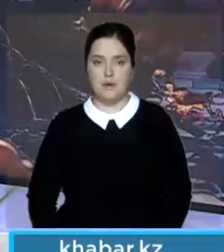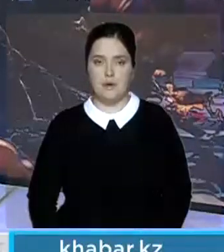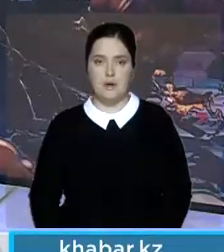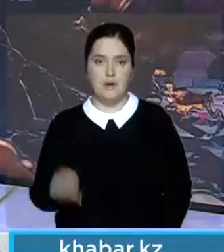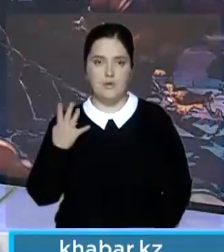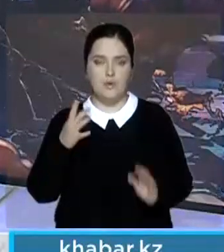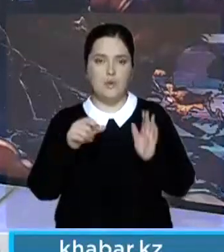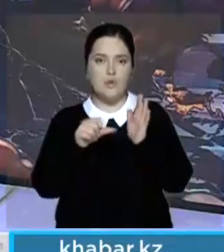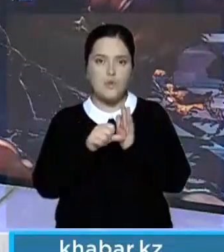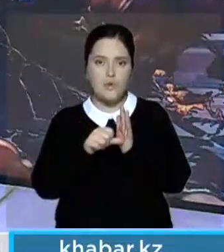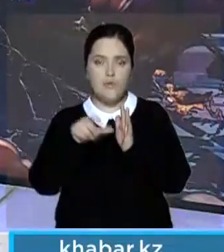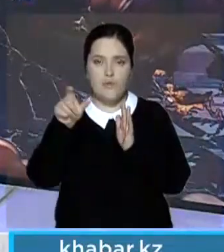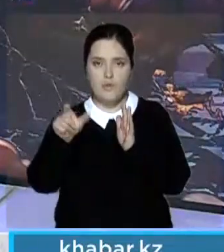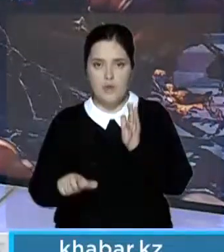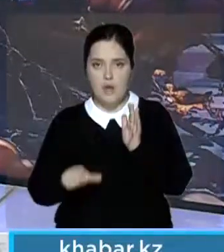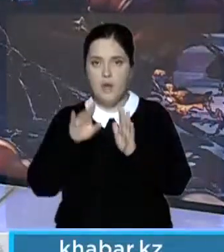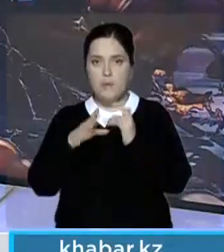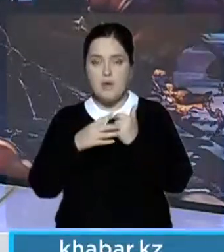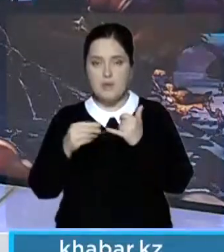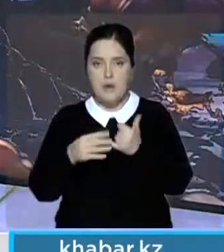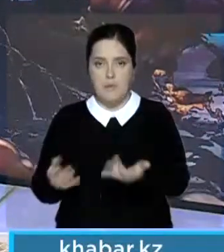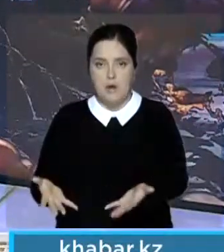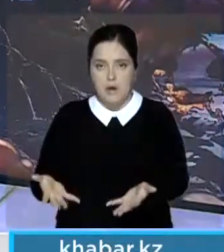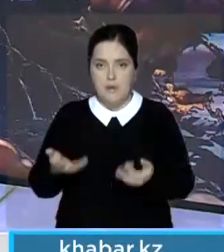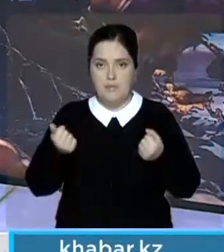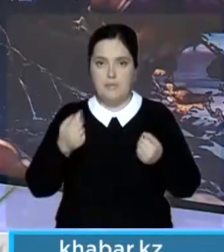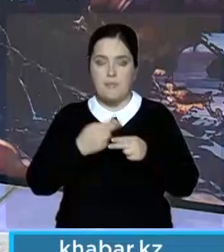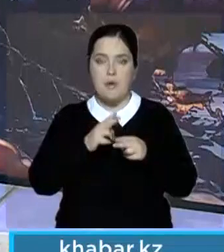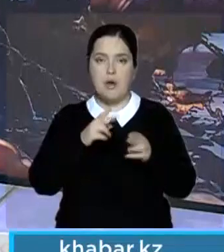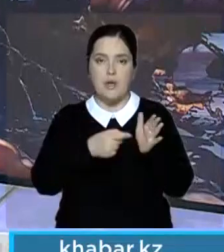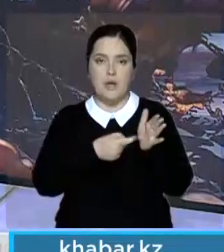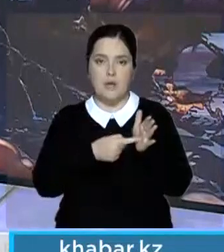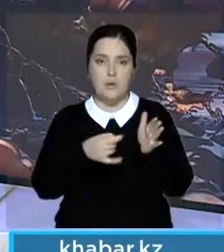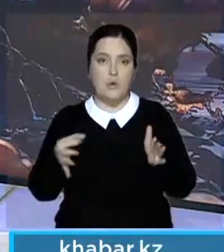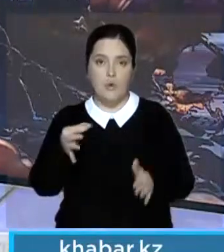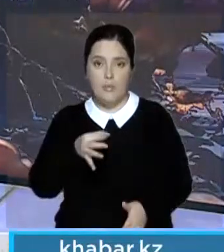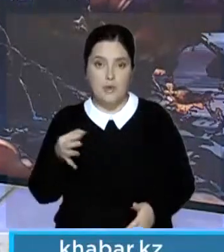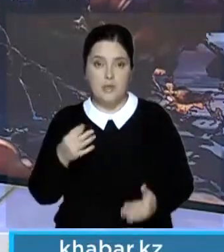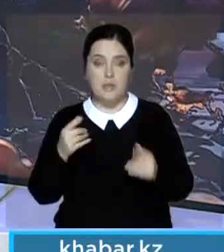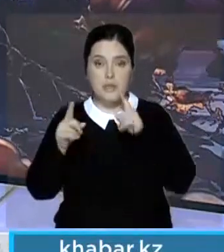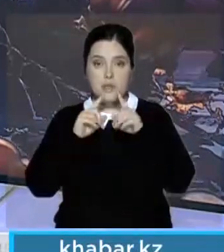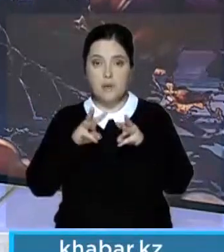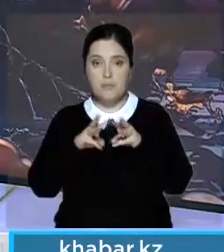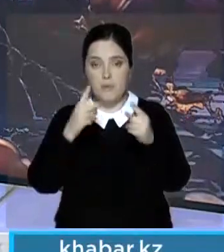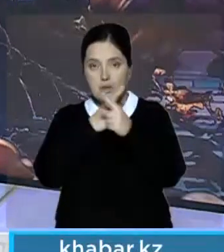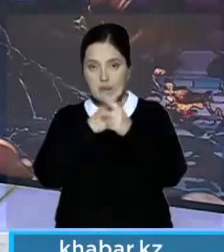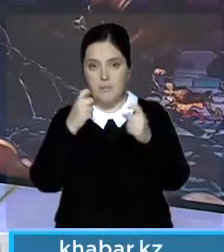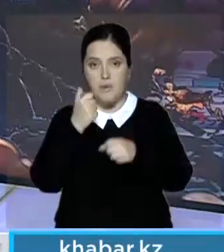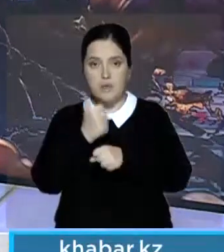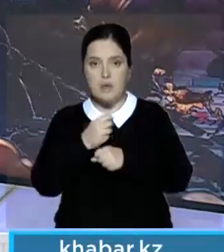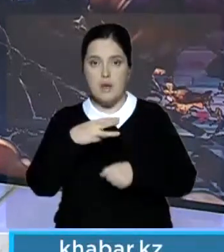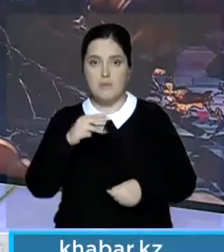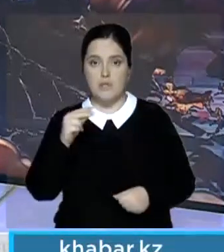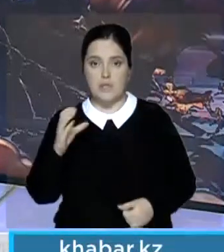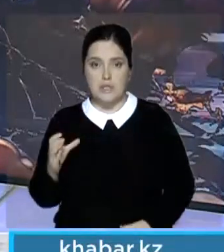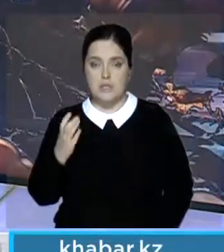Останки последнего 46-го шахтера извлекли из шахты имени Костенко в Карагандинской области. Об этом сегодня на заседании правительства сообщил